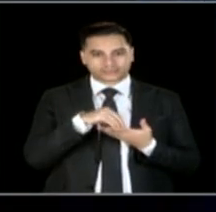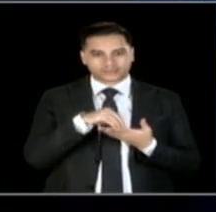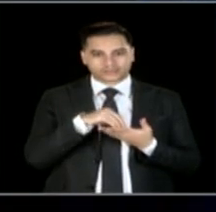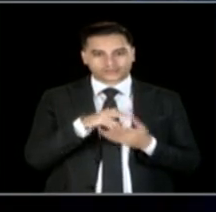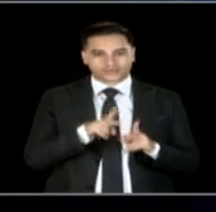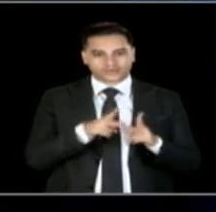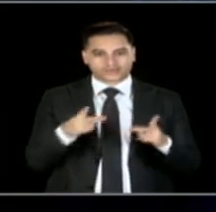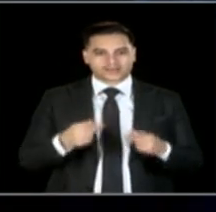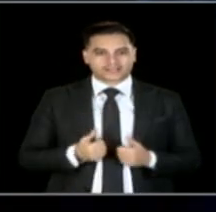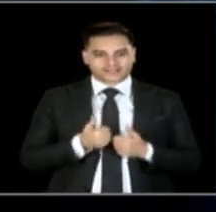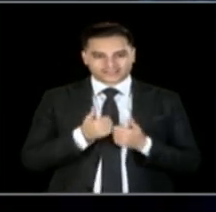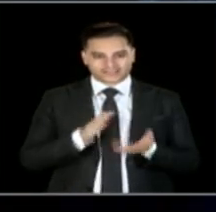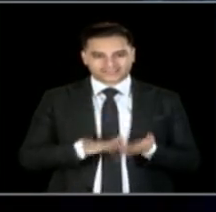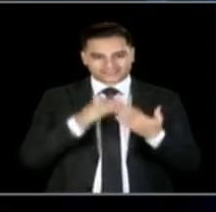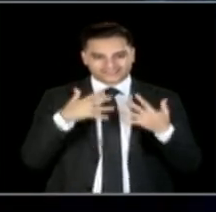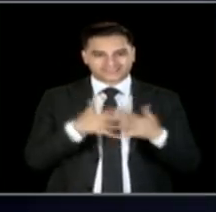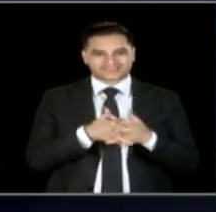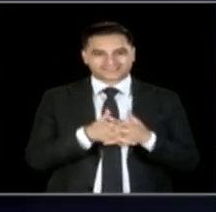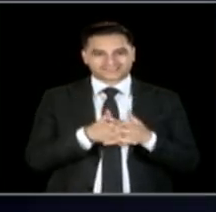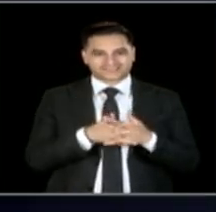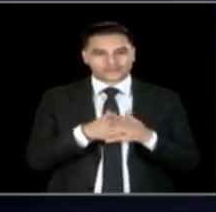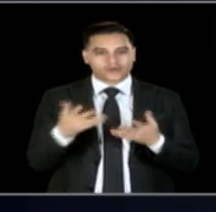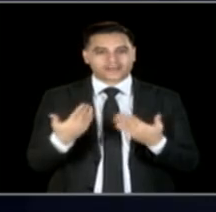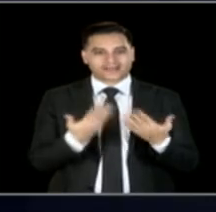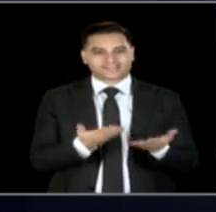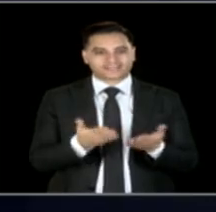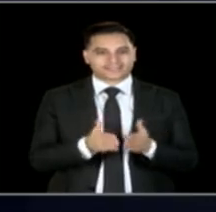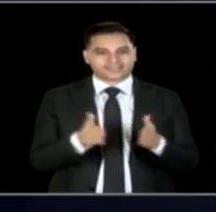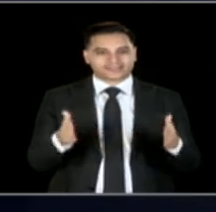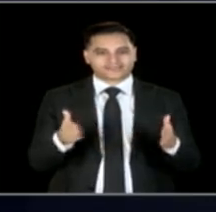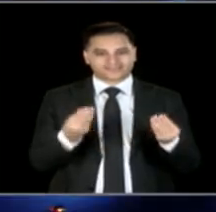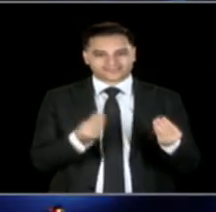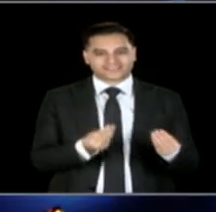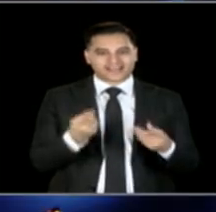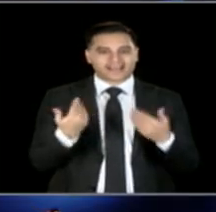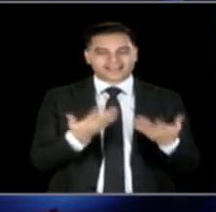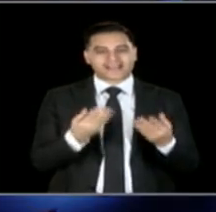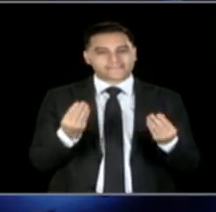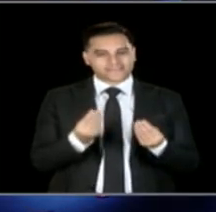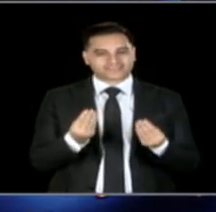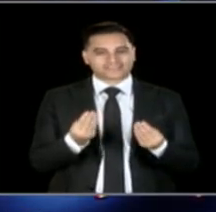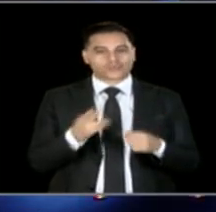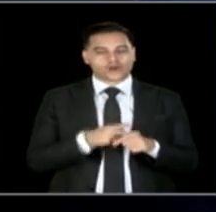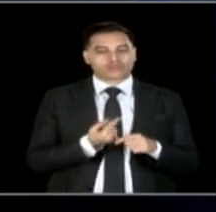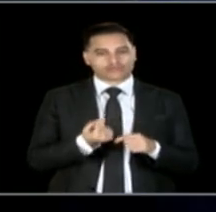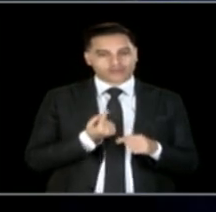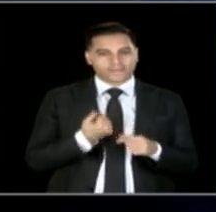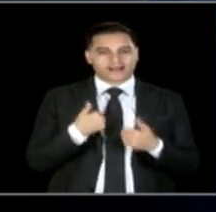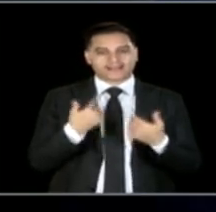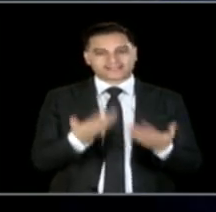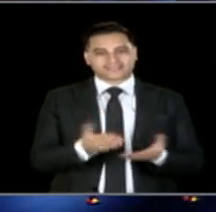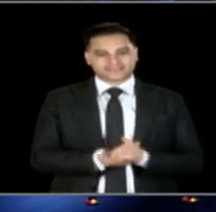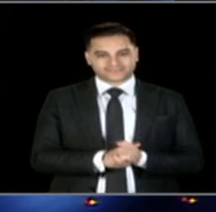وحاجة غيرت فيا وأنا غيرت فيهم برضه. طيب هم جايبين لك هدية، هدية بسيطة، وطلبوا مني إن أنا أديها